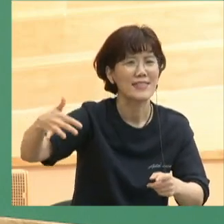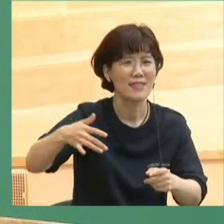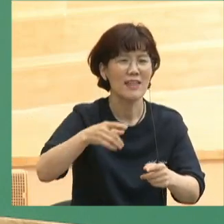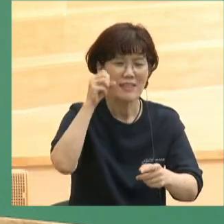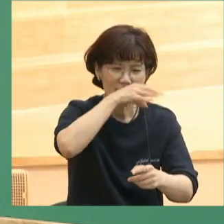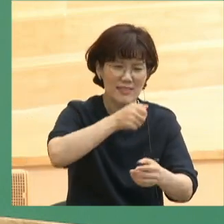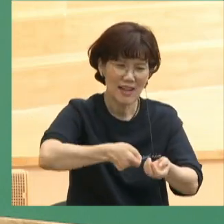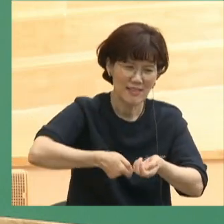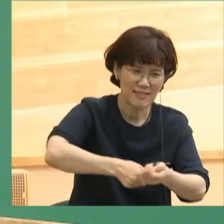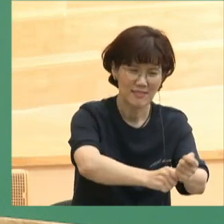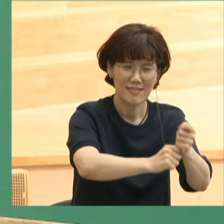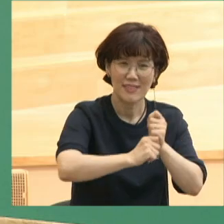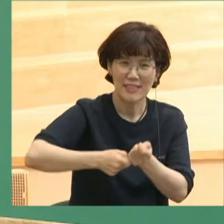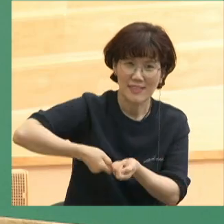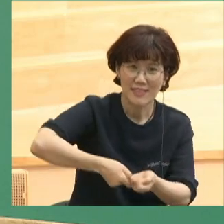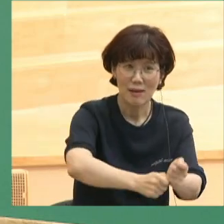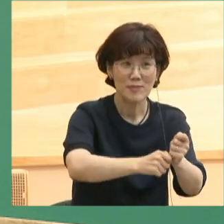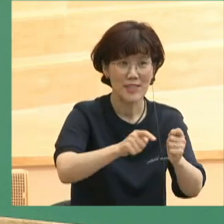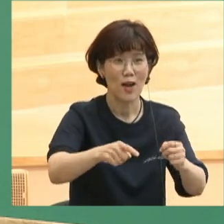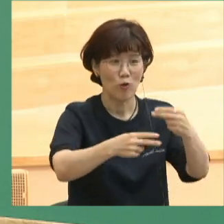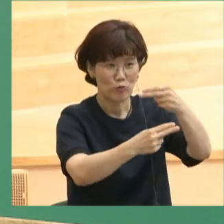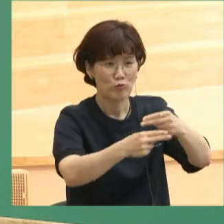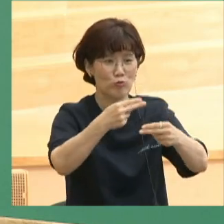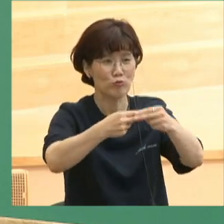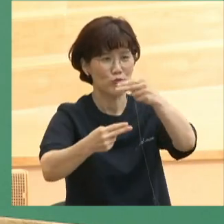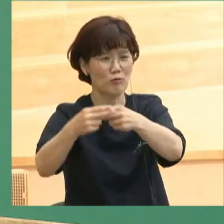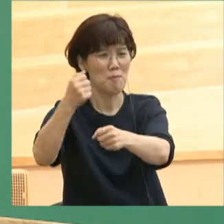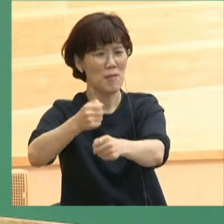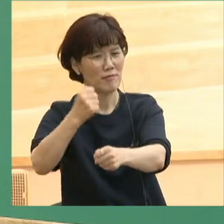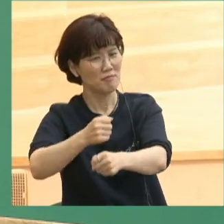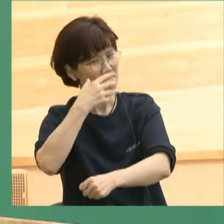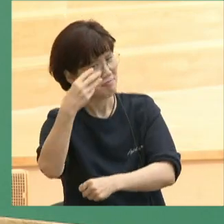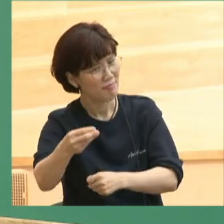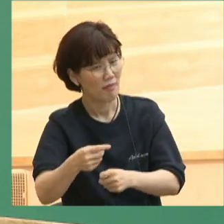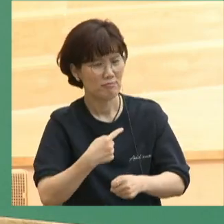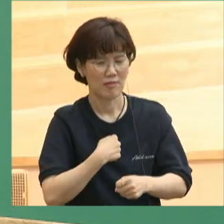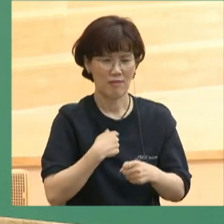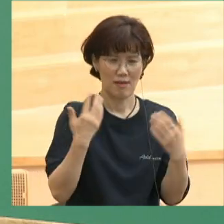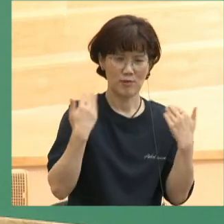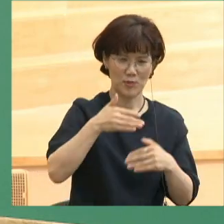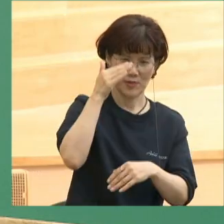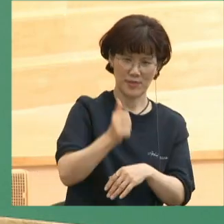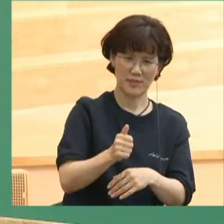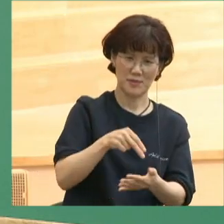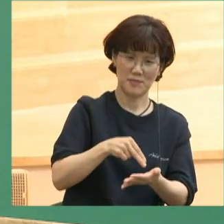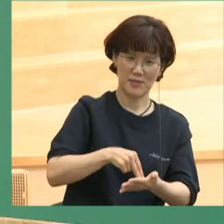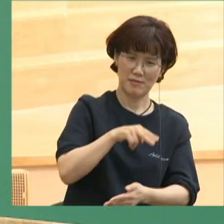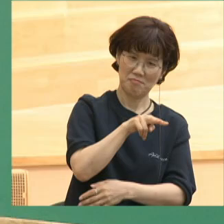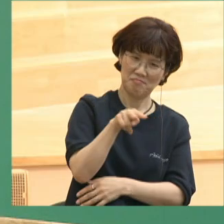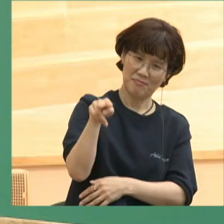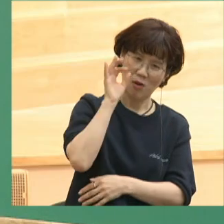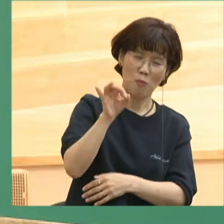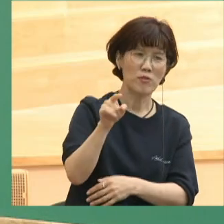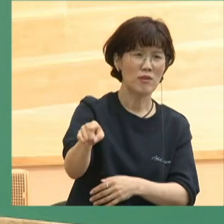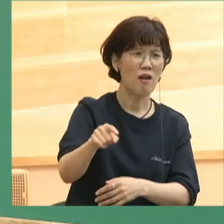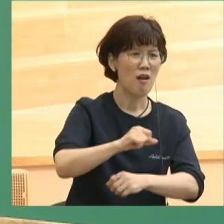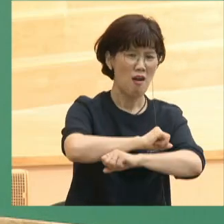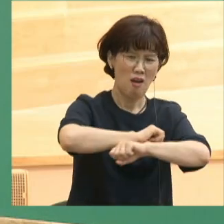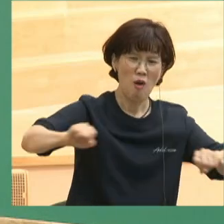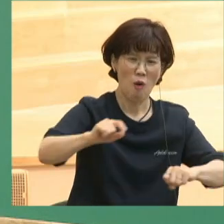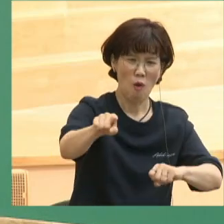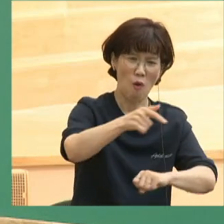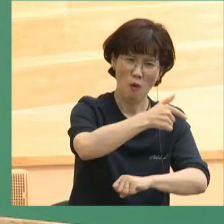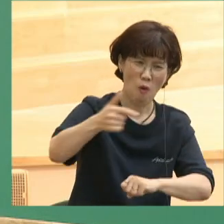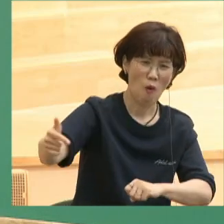한 걸 얘기하는 거예요. 그리고 이 총장님이 된 선교사님 눈에도 봐도 이게 규모가 어마어마해요. 이게 거의